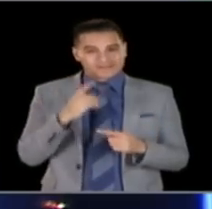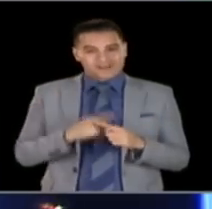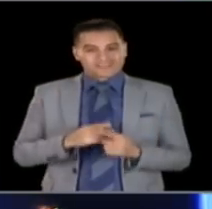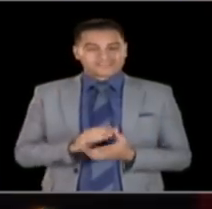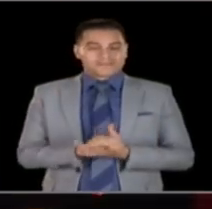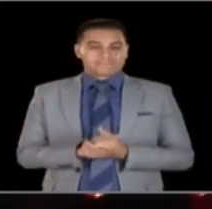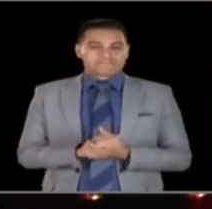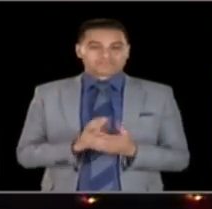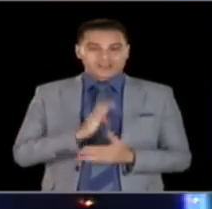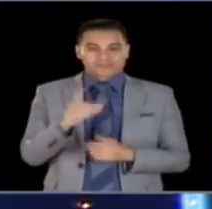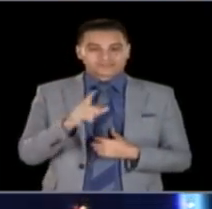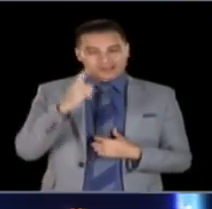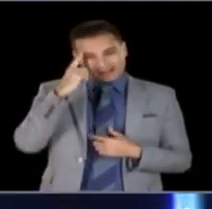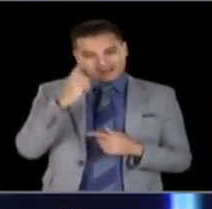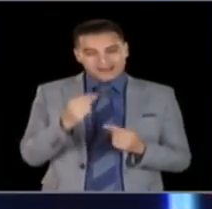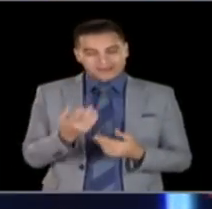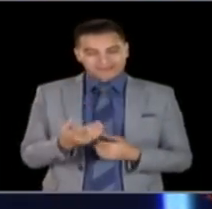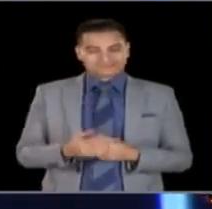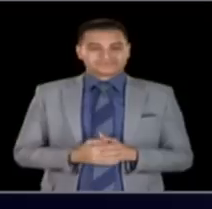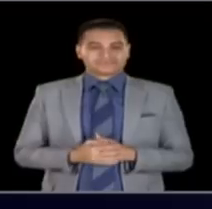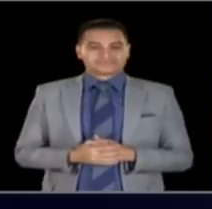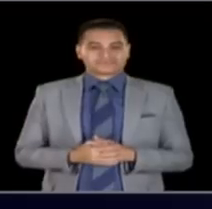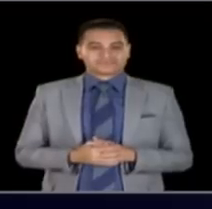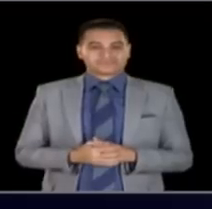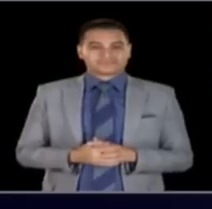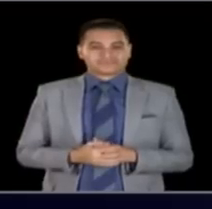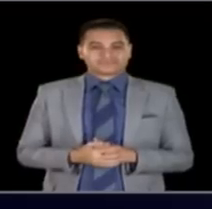خاطئة. الإجابة الصحيحة اليابان.